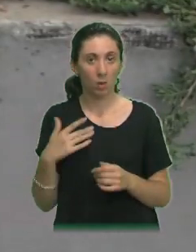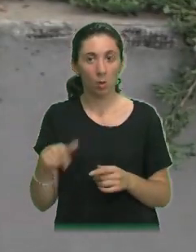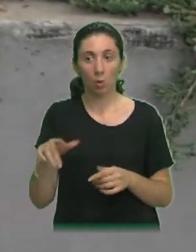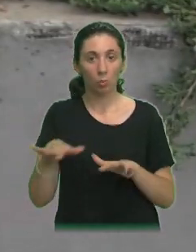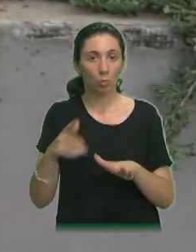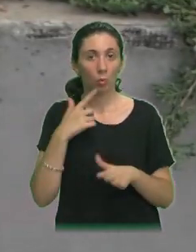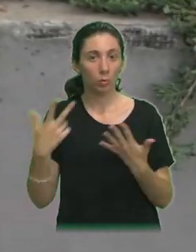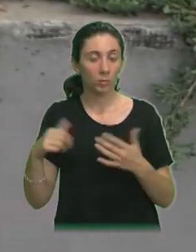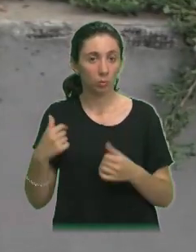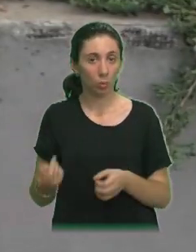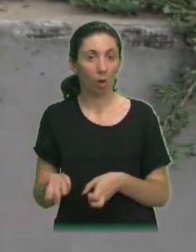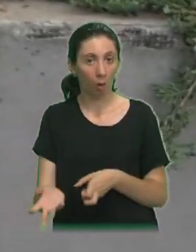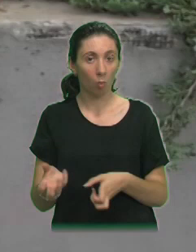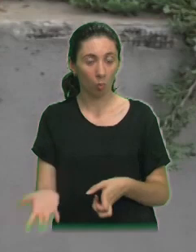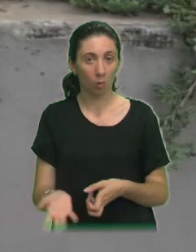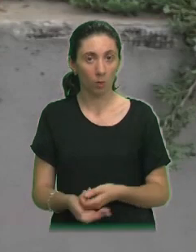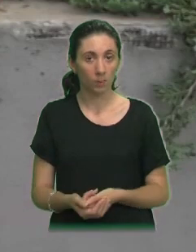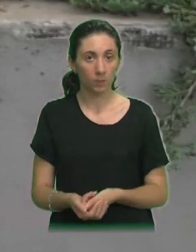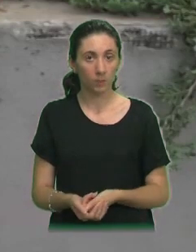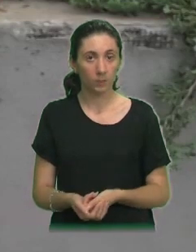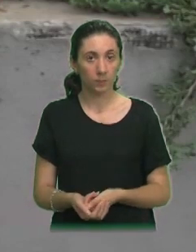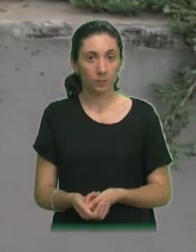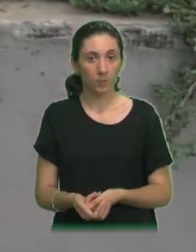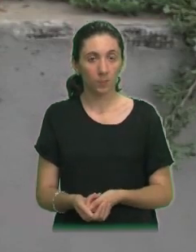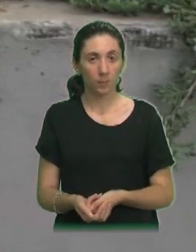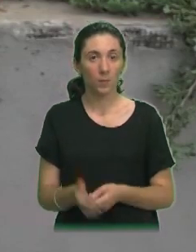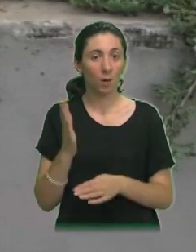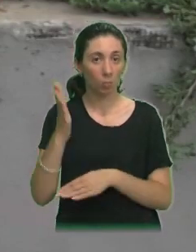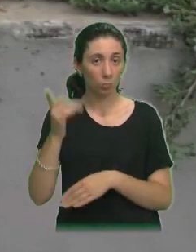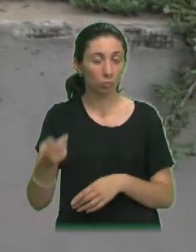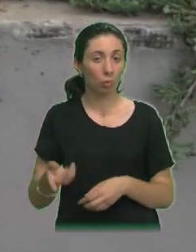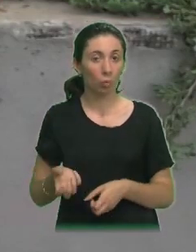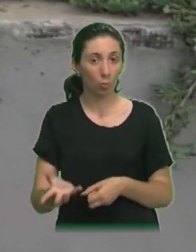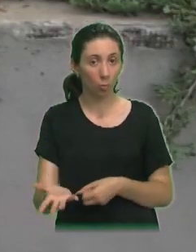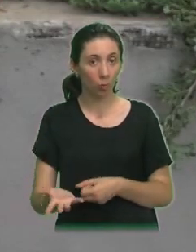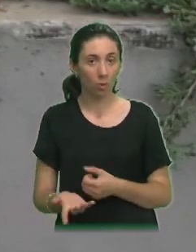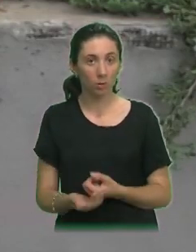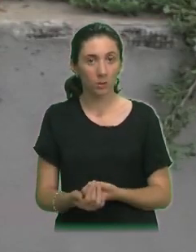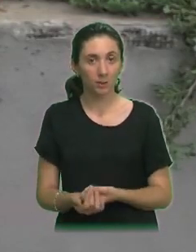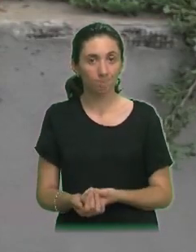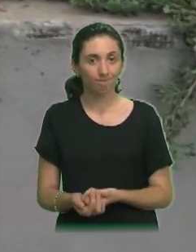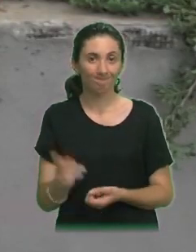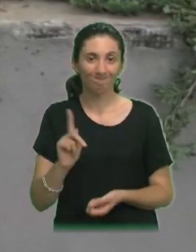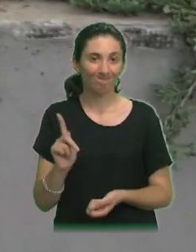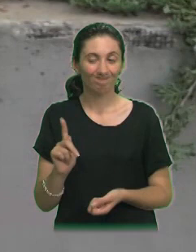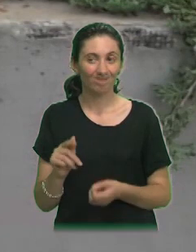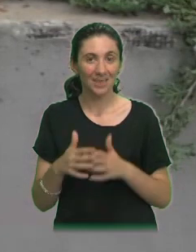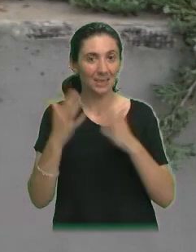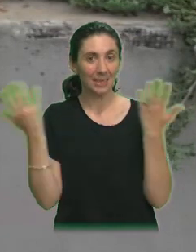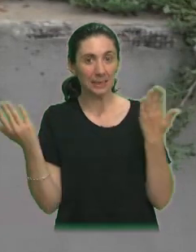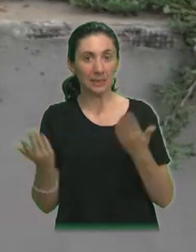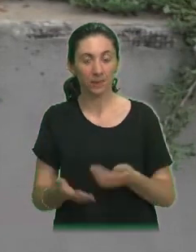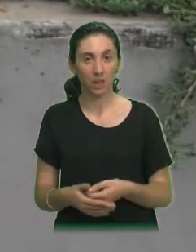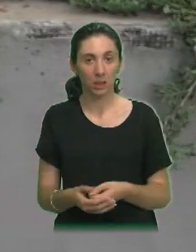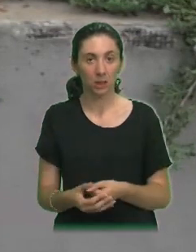Tako da budućnost tog kuglanja nije baš najsvjetlija. Ja moram priznati da je izuzetak